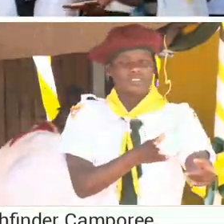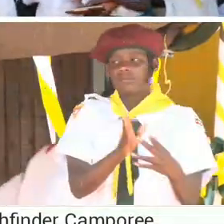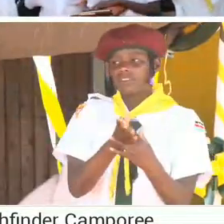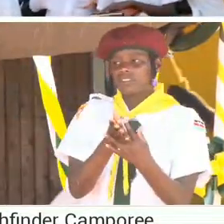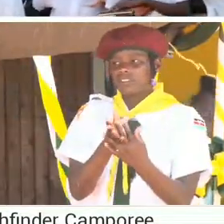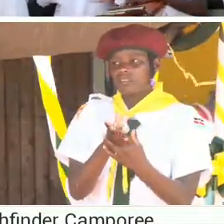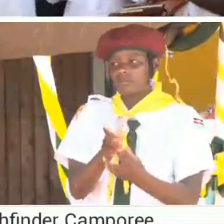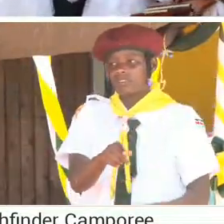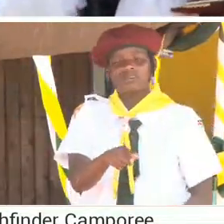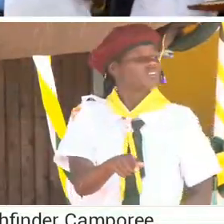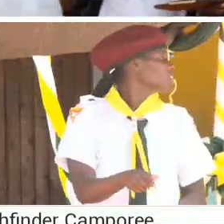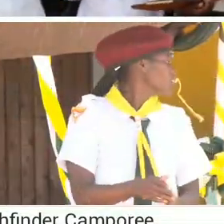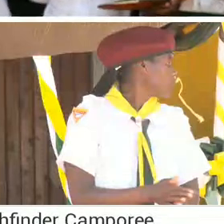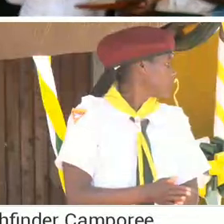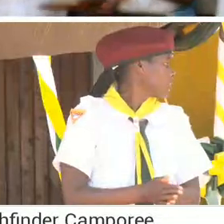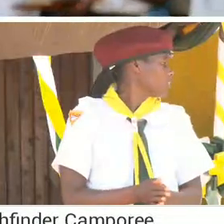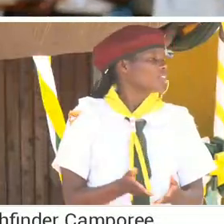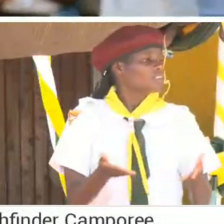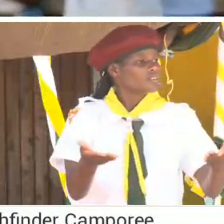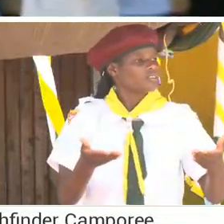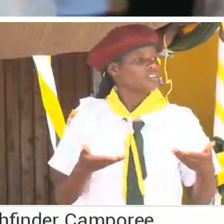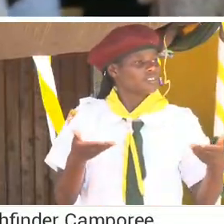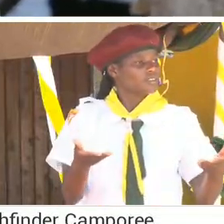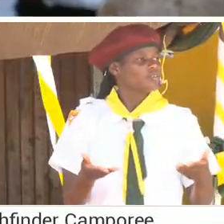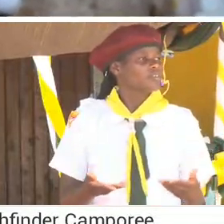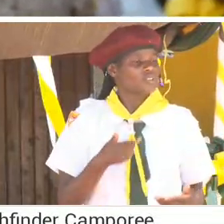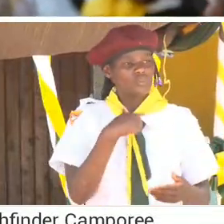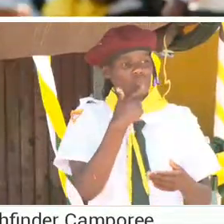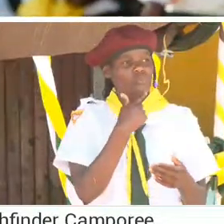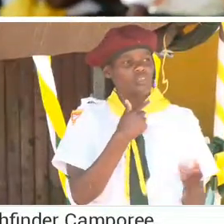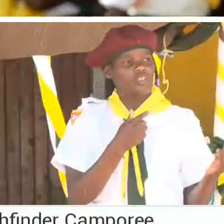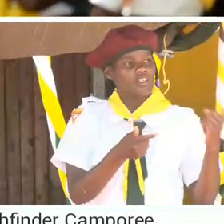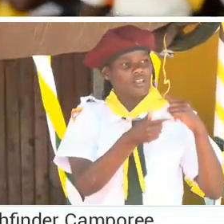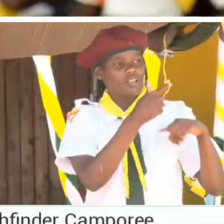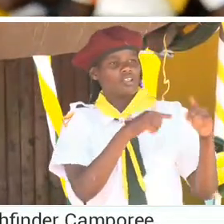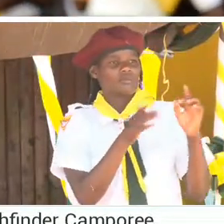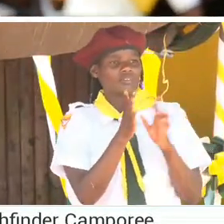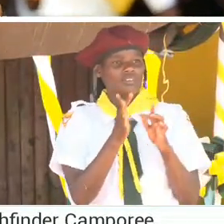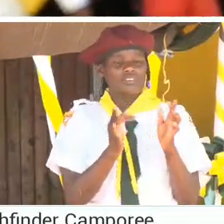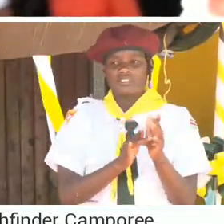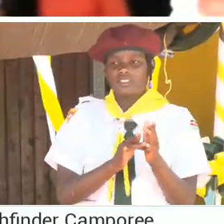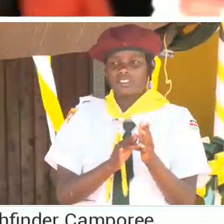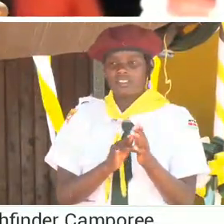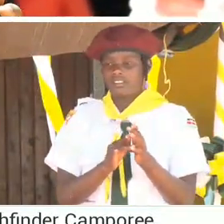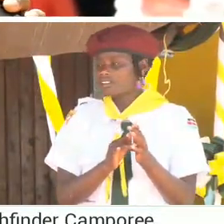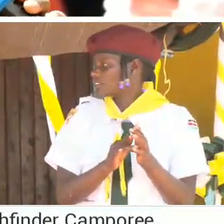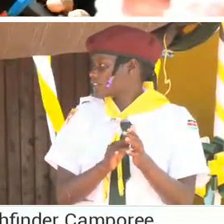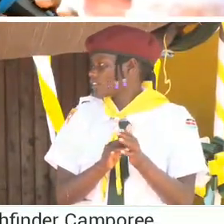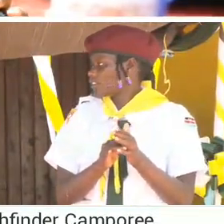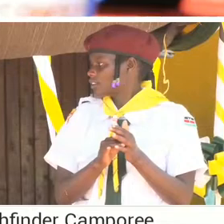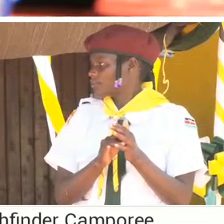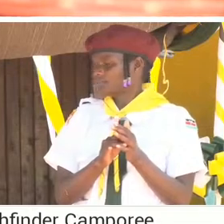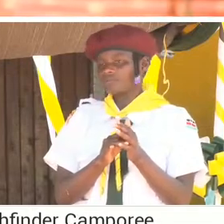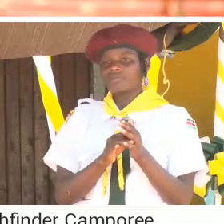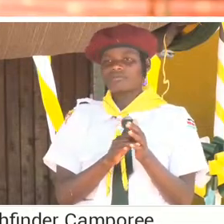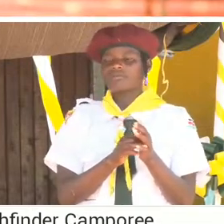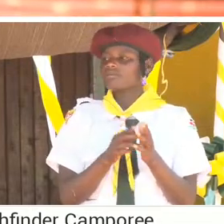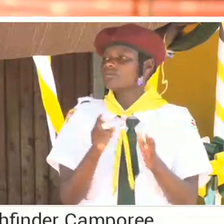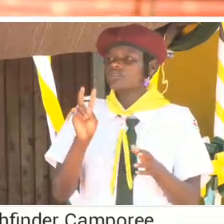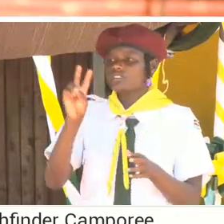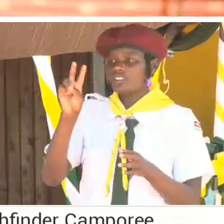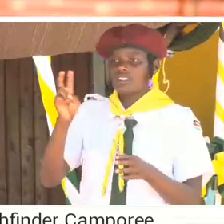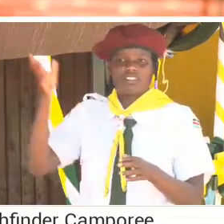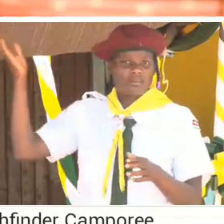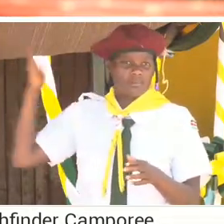pastors ninaomba muwe hapa muwapokee watu hao wanaokuja. Ninajua watu watakuja. Bwana akubariki. Bwana akubariki unayesonga kuja. Usiangalie nyuma.